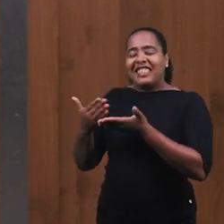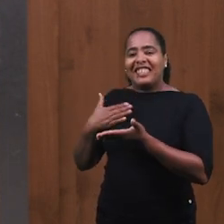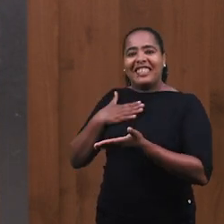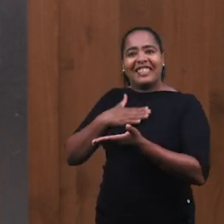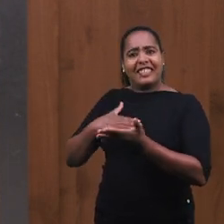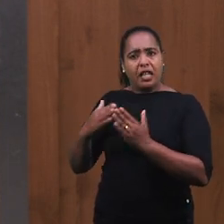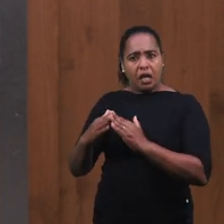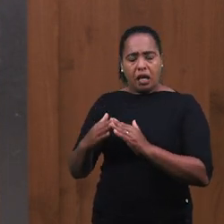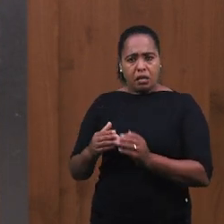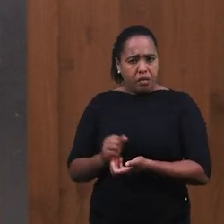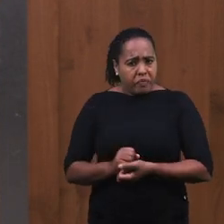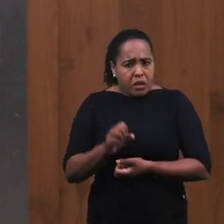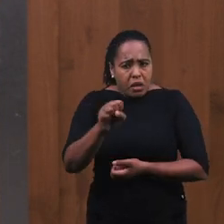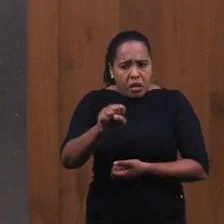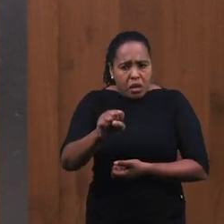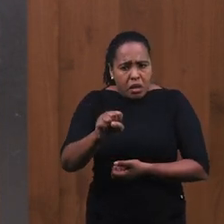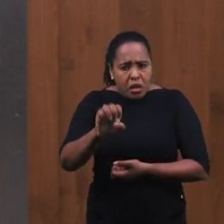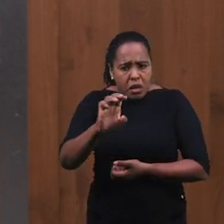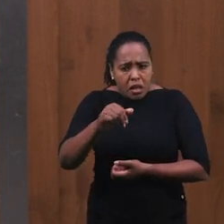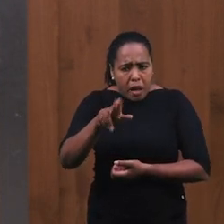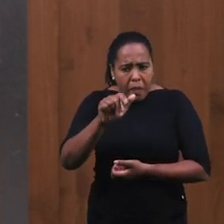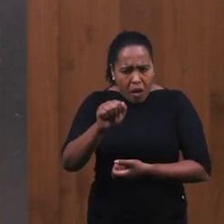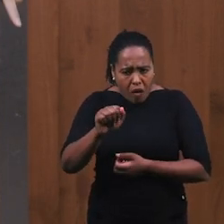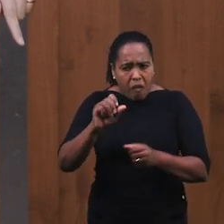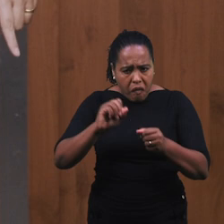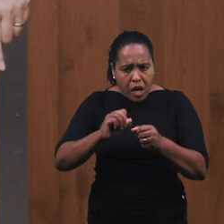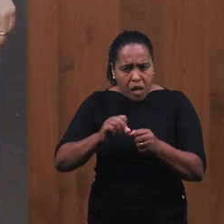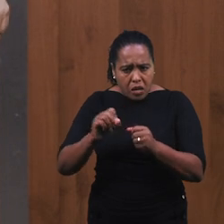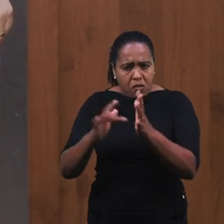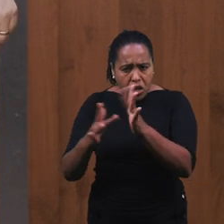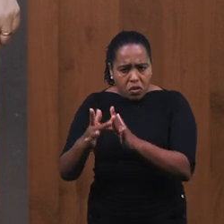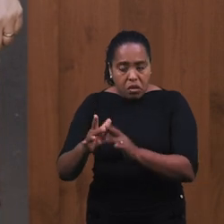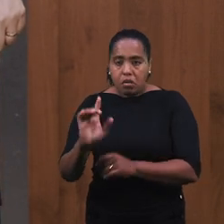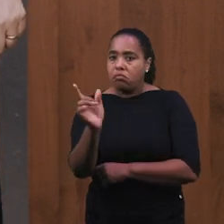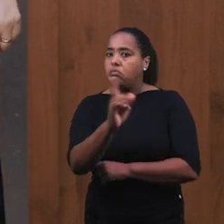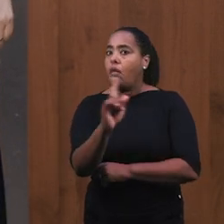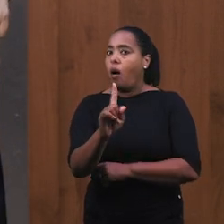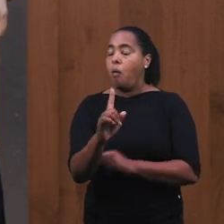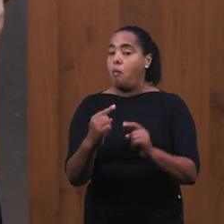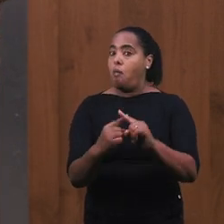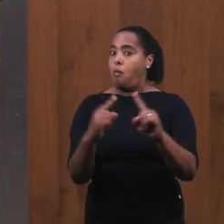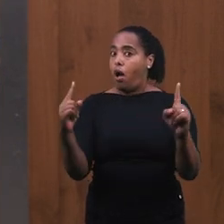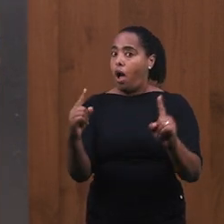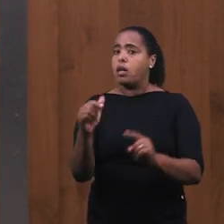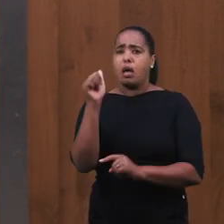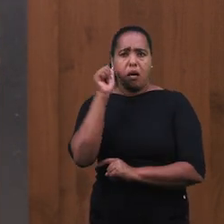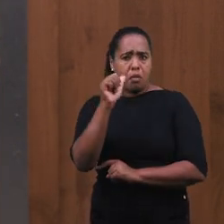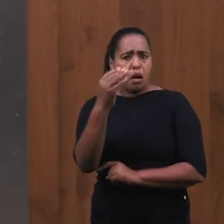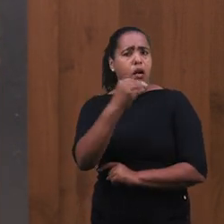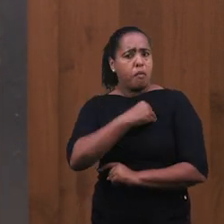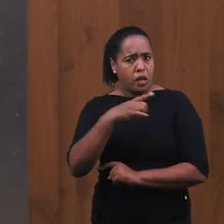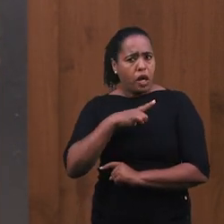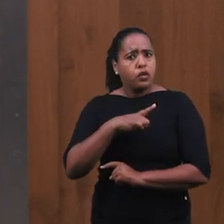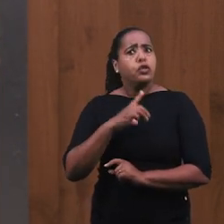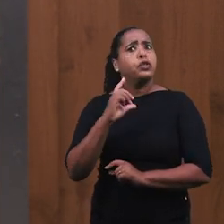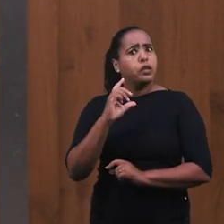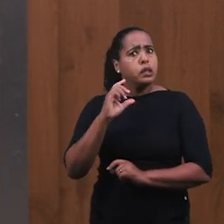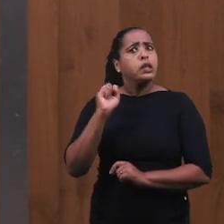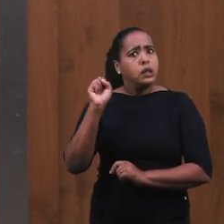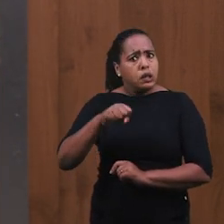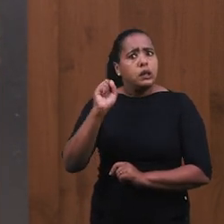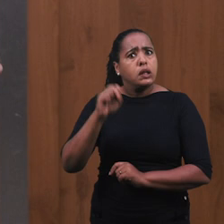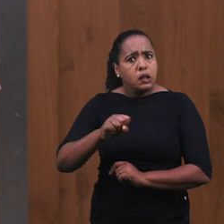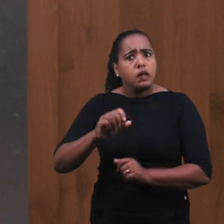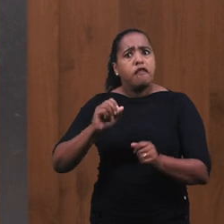avec Jésus, mais cette femme pécheresse, oui, elle a fait cela avec Jésus. Elle a lavé les